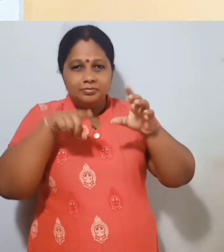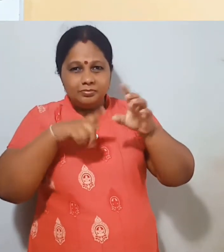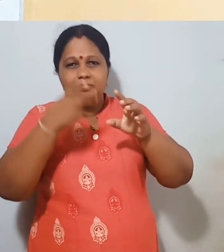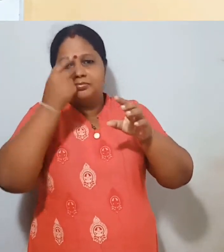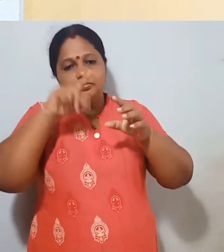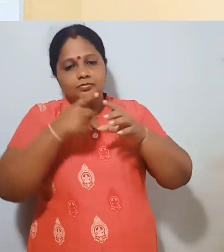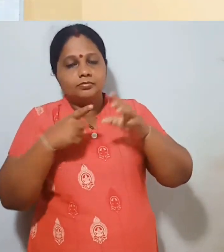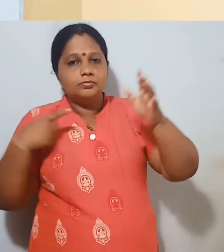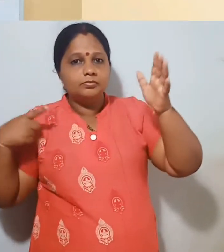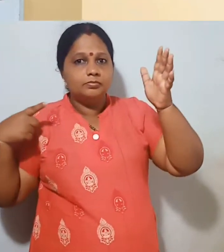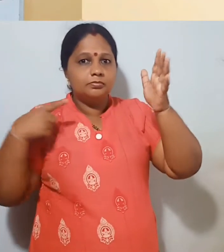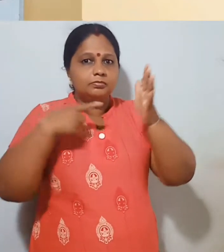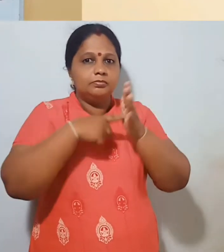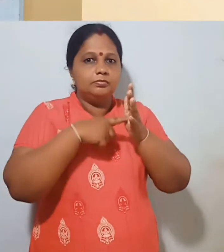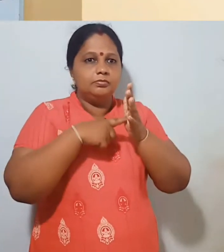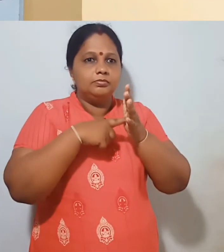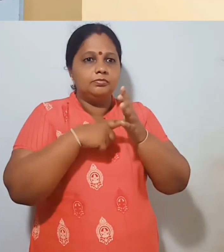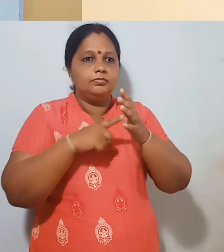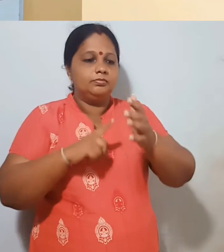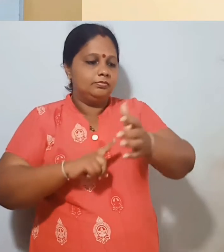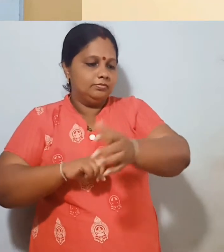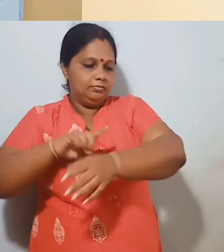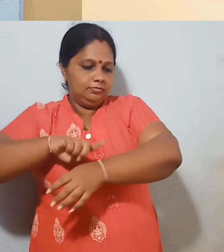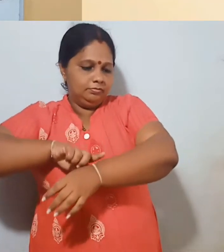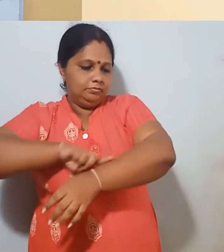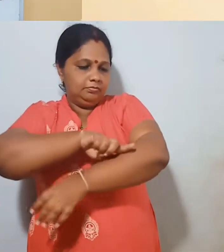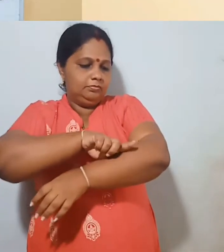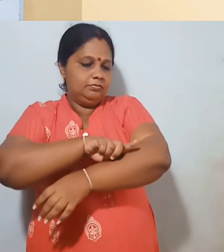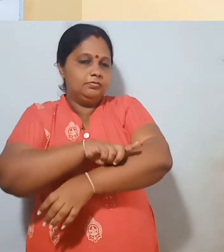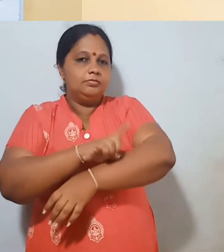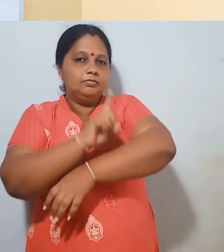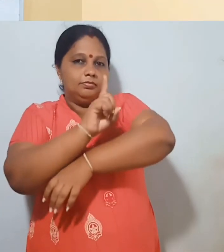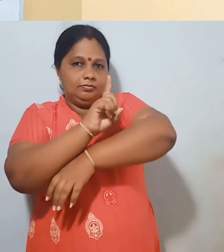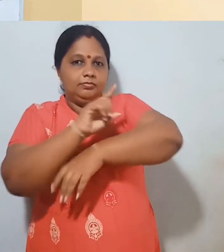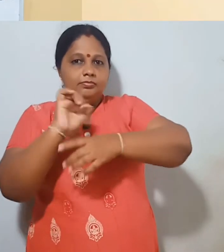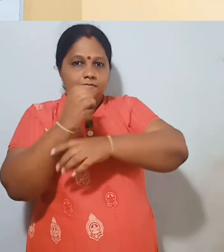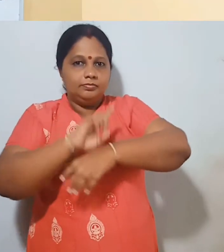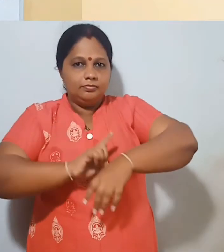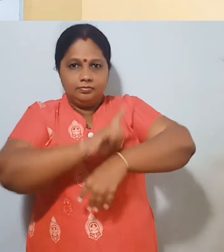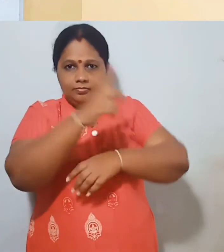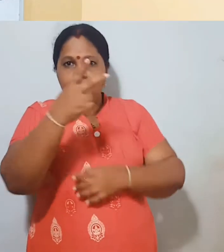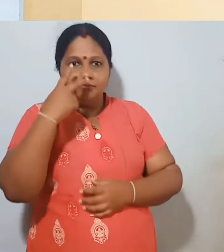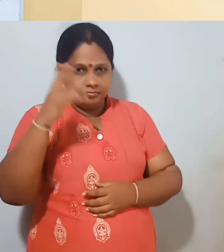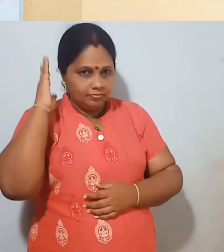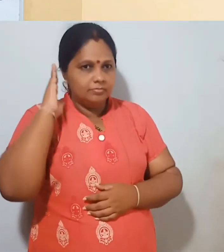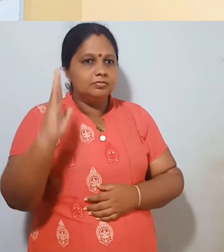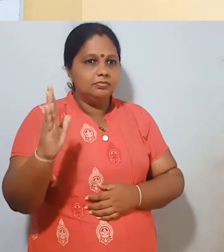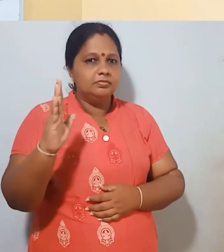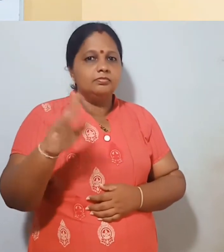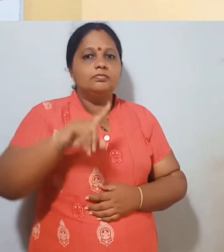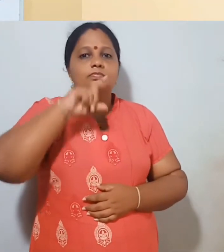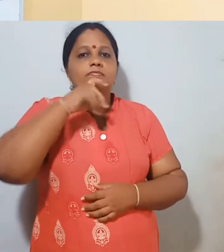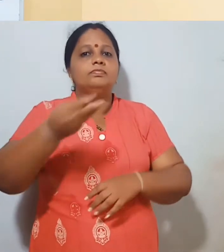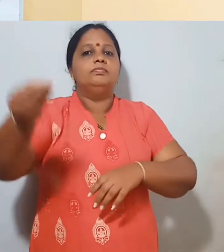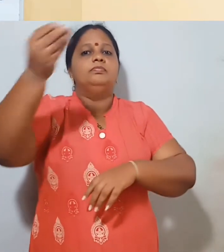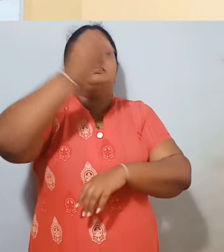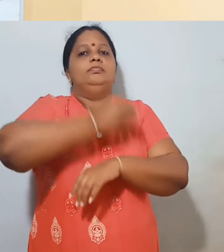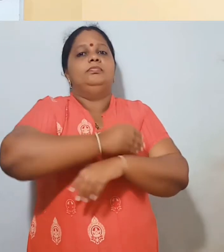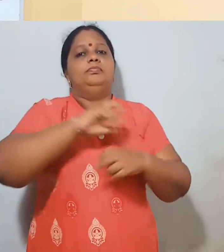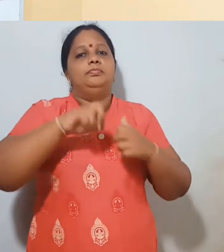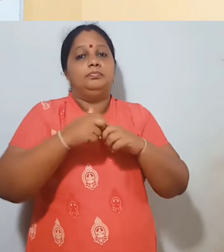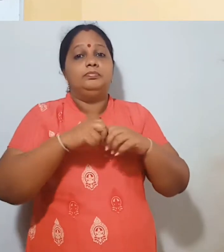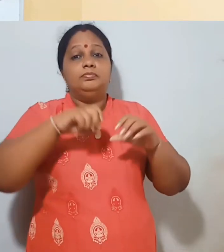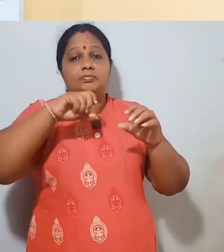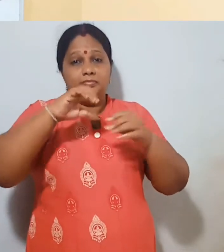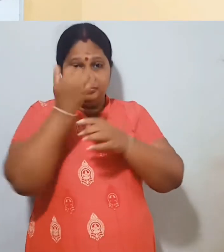குழாயை குத்தி, சில தோலையெல்லாம் குத்தி இது வெளியில வருமாக இருந்தால், இந்த தோலை குத்தி வெளியில வருமாக இருந்தால் இது கிருமி தாக்கத்துக்கு உட்படும். இந்த எலும்பில